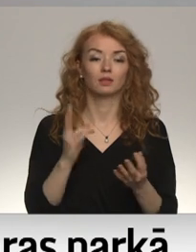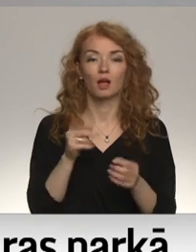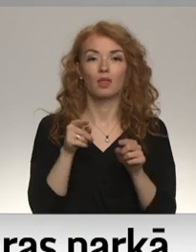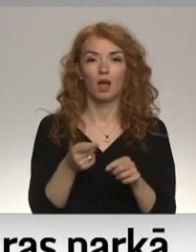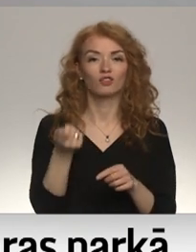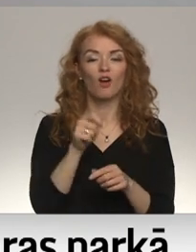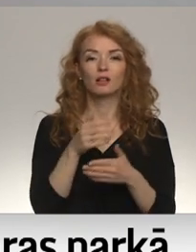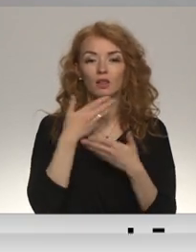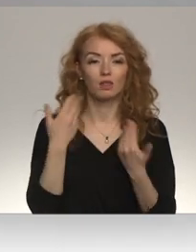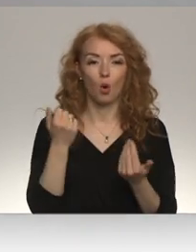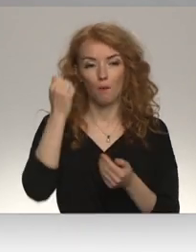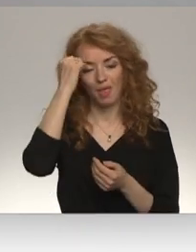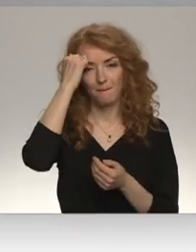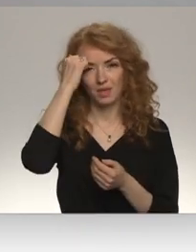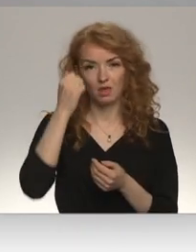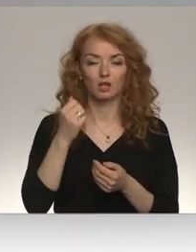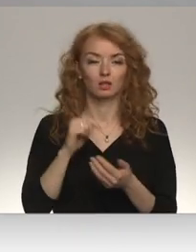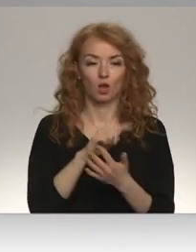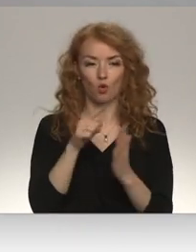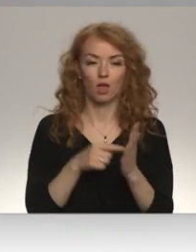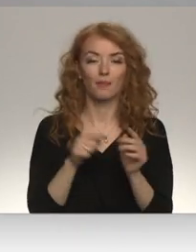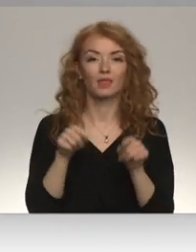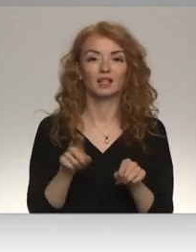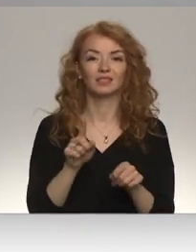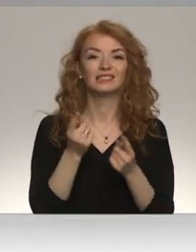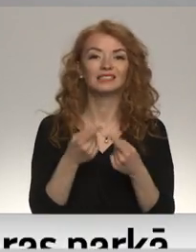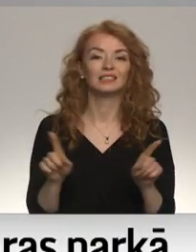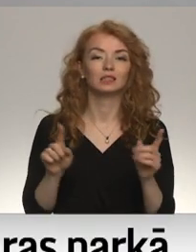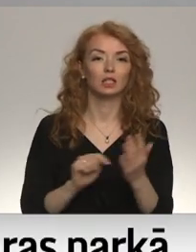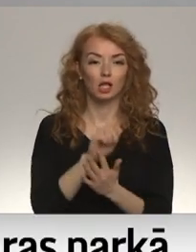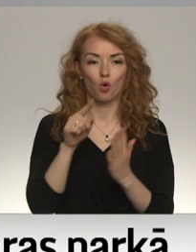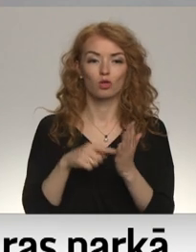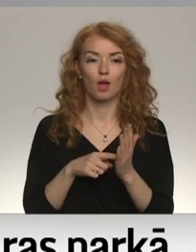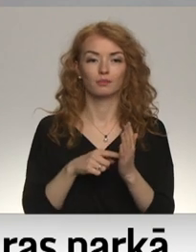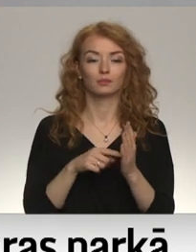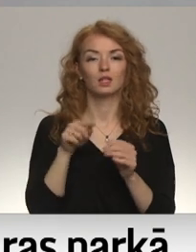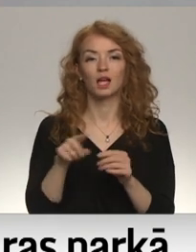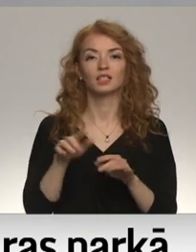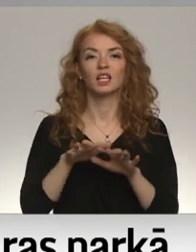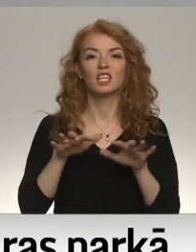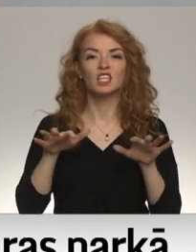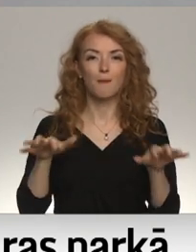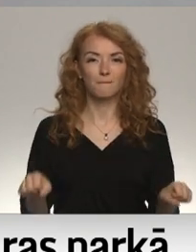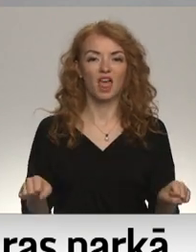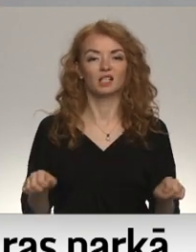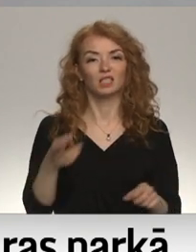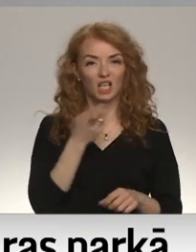vairs nav piemiņas jautājums. Tas ir cits jautājums, tas ir impēriskas,